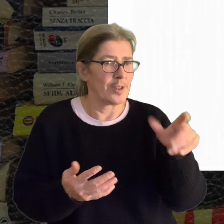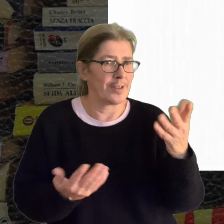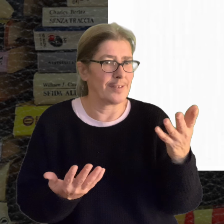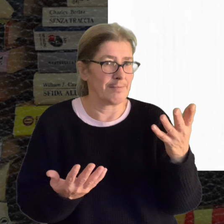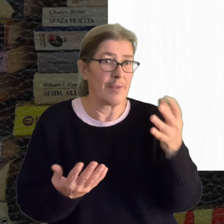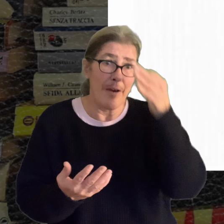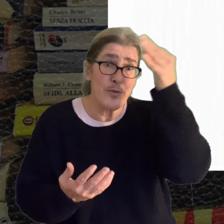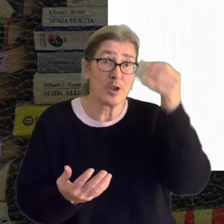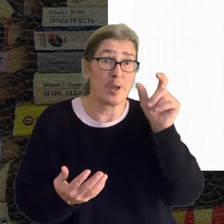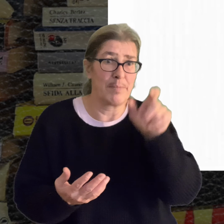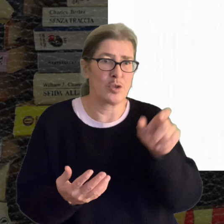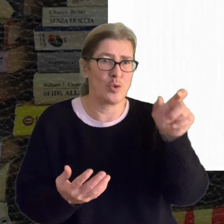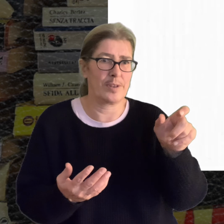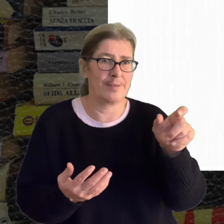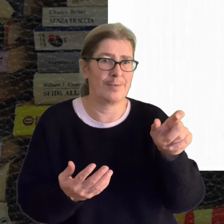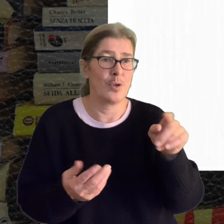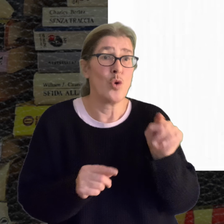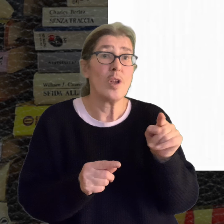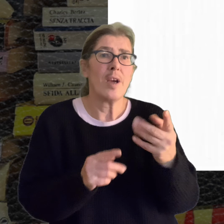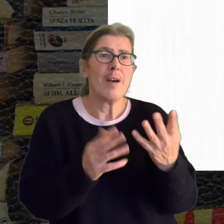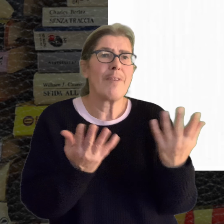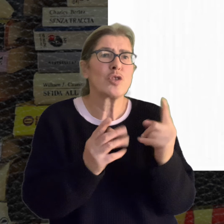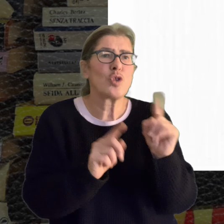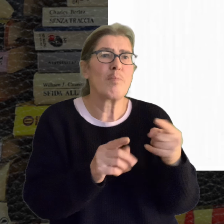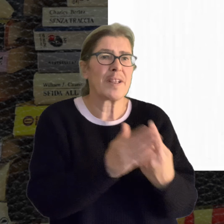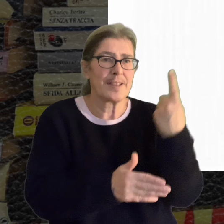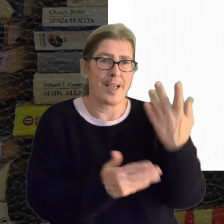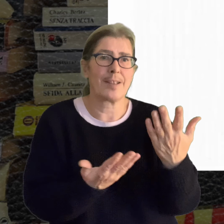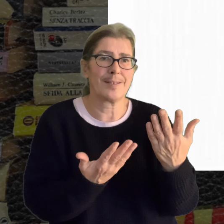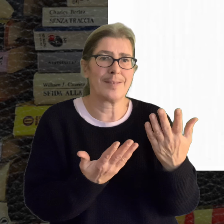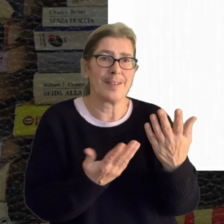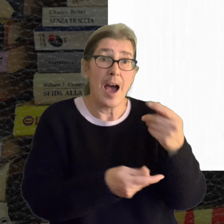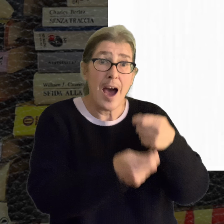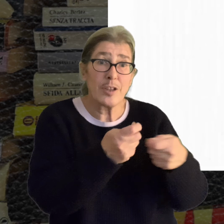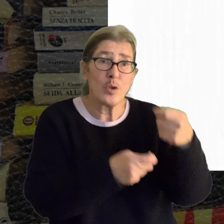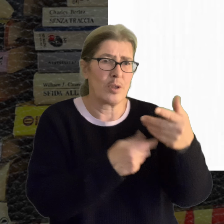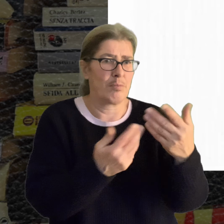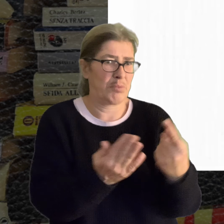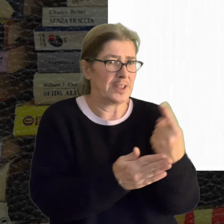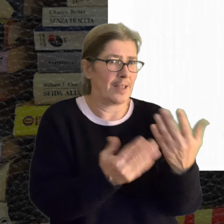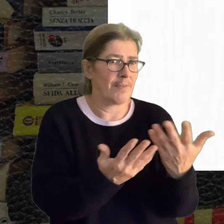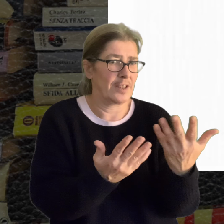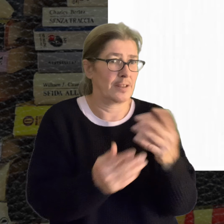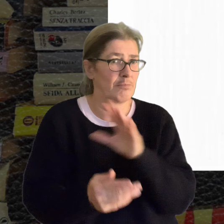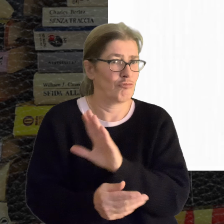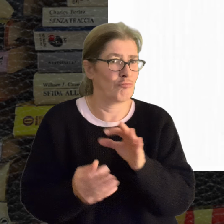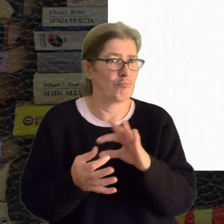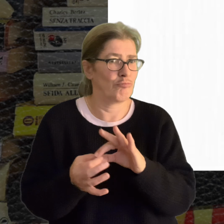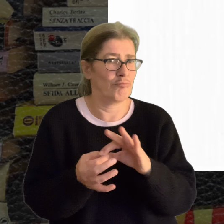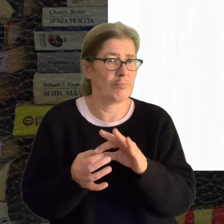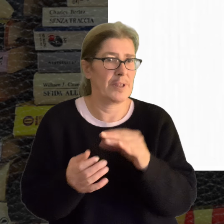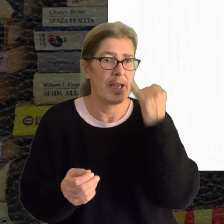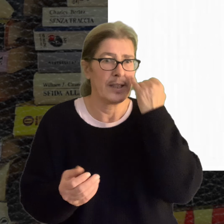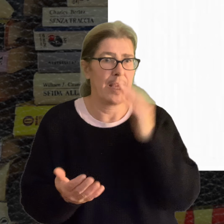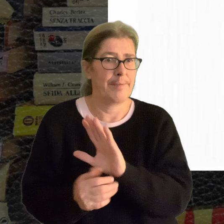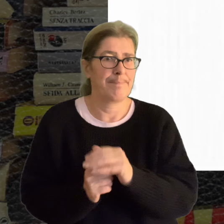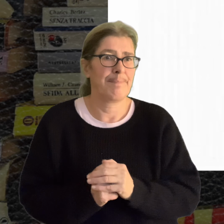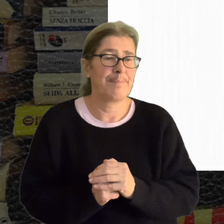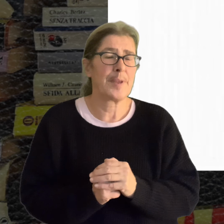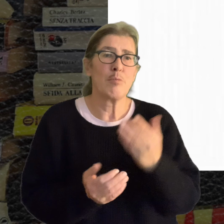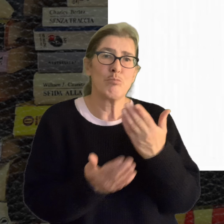die ja erfunden sind und was passieren soll in dieser Geschichte also die Handlung und nehmen wir mal an